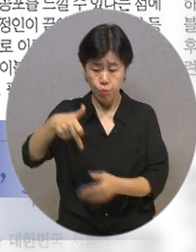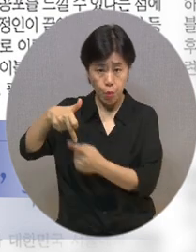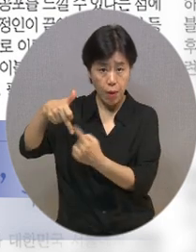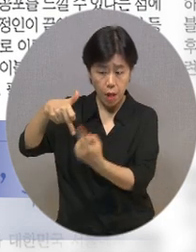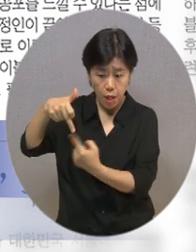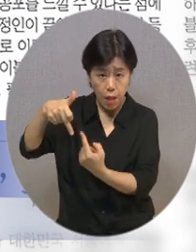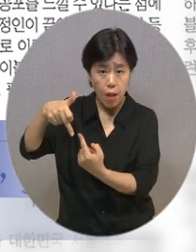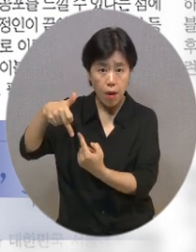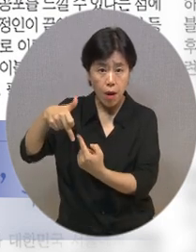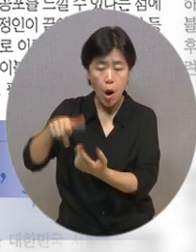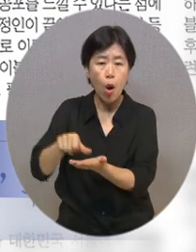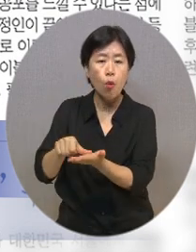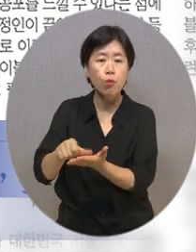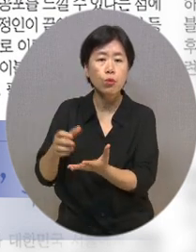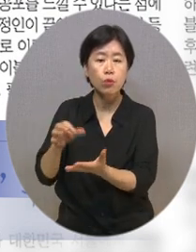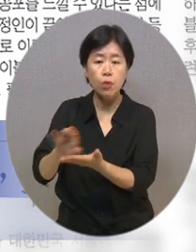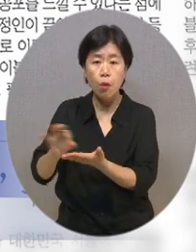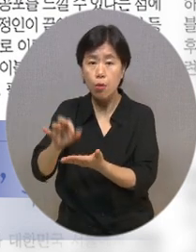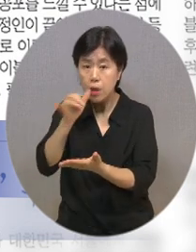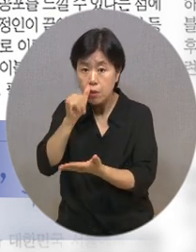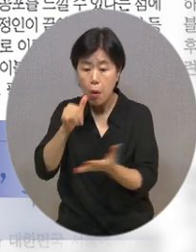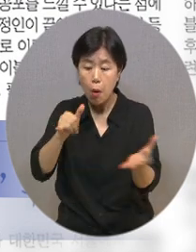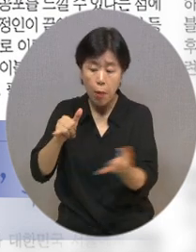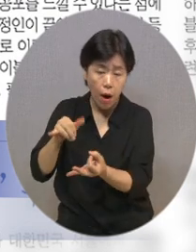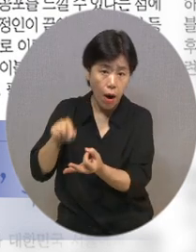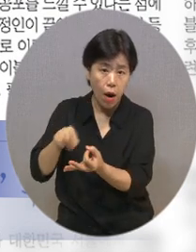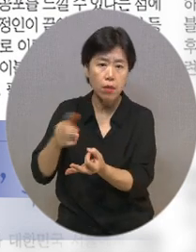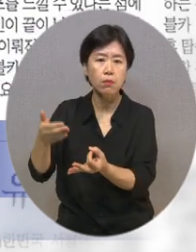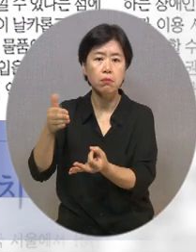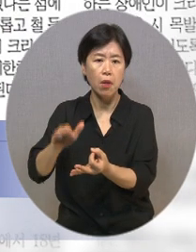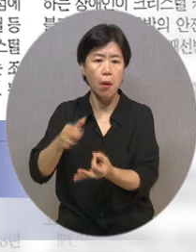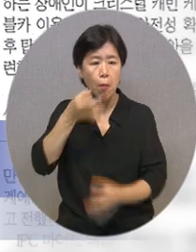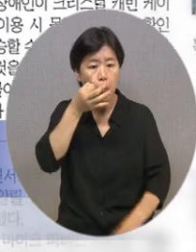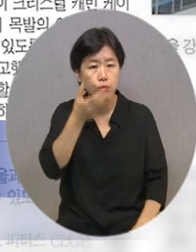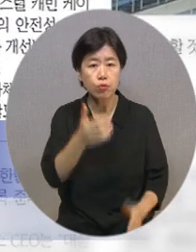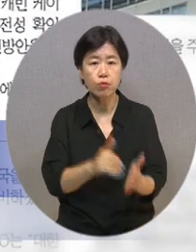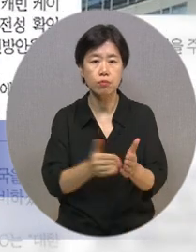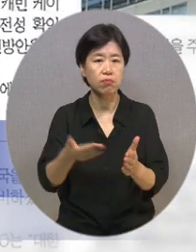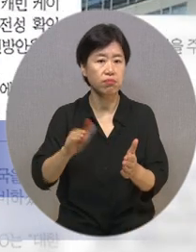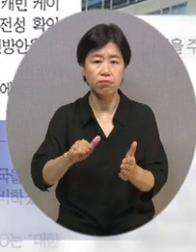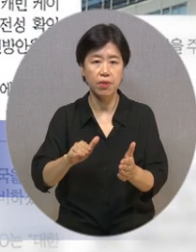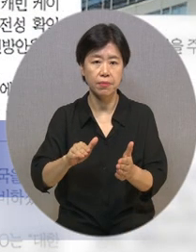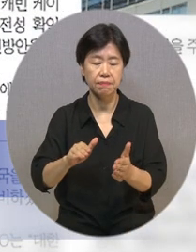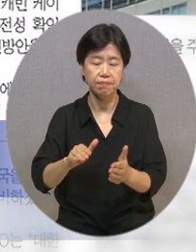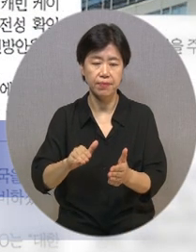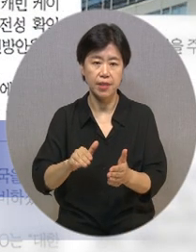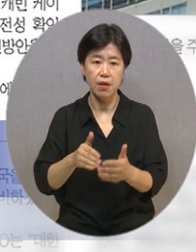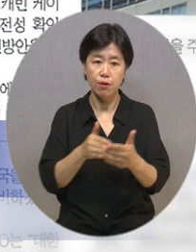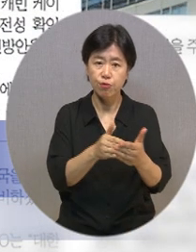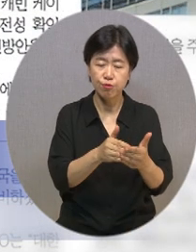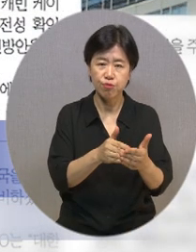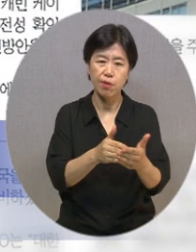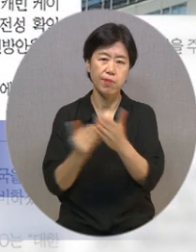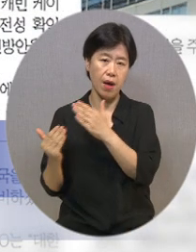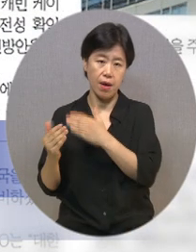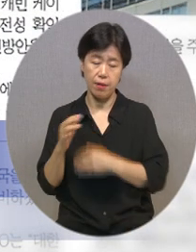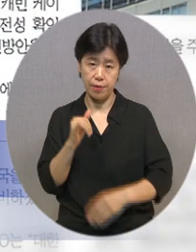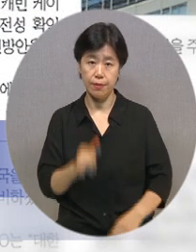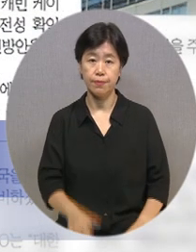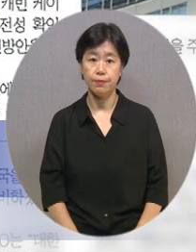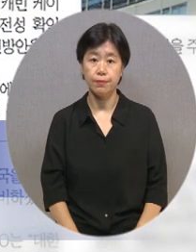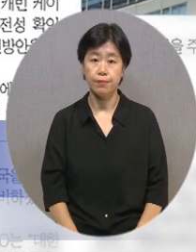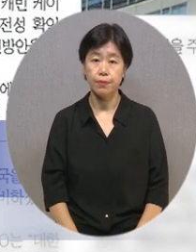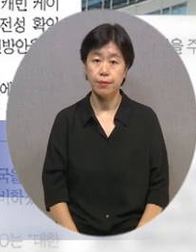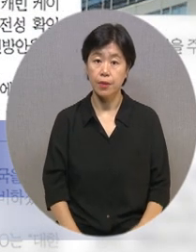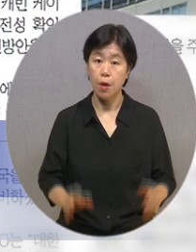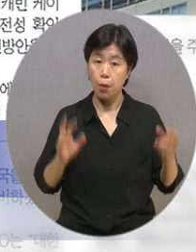이상이 없음을 업체에 확인해 줬지만 탑승이 거부됐고이 조사결과 해당 케이블카의 강화